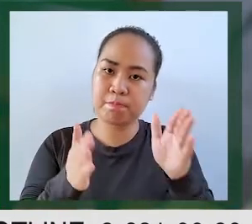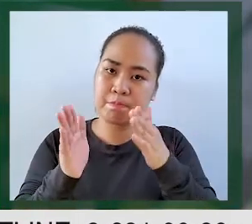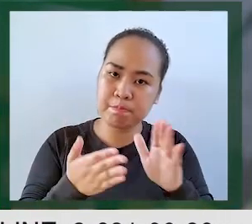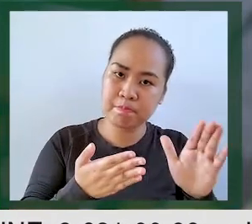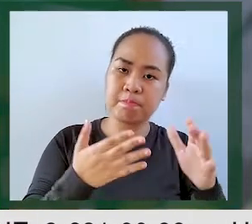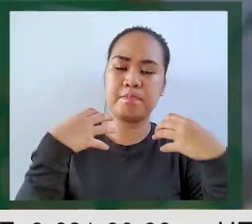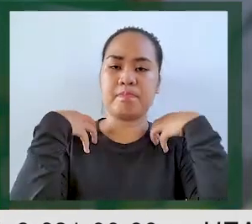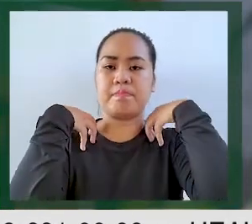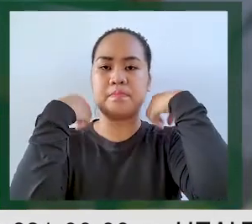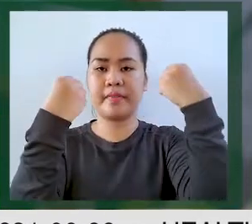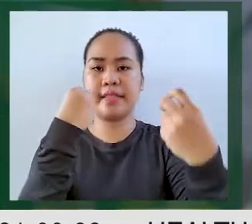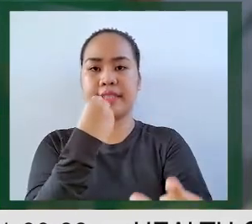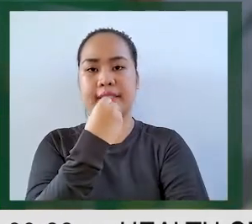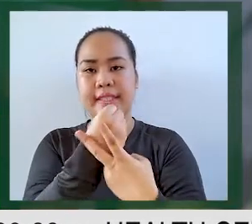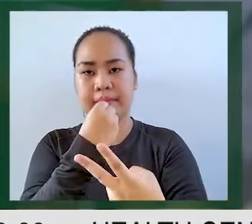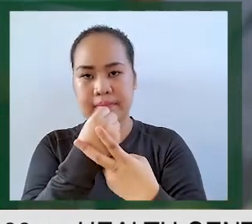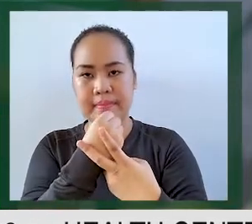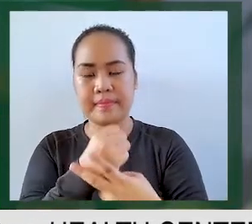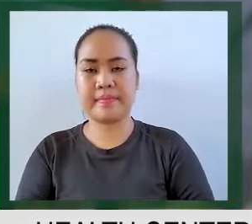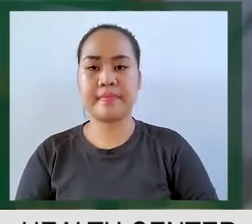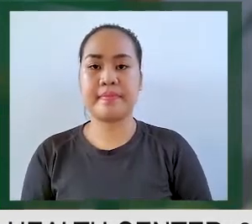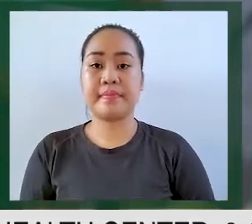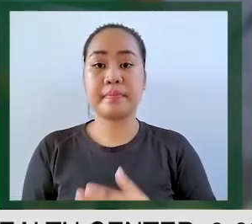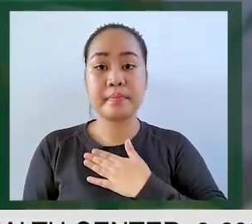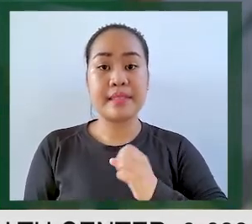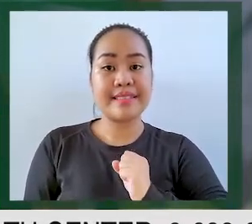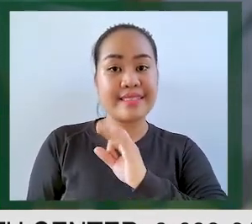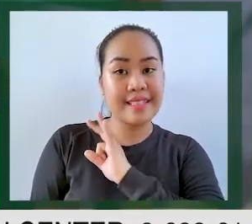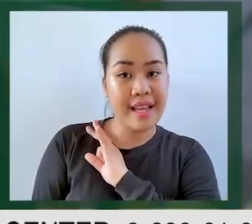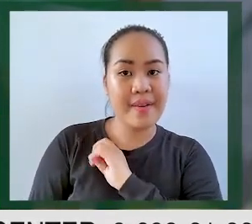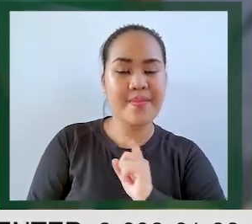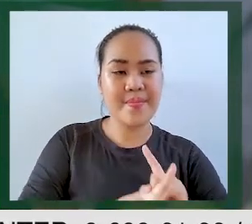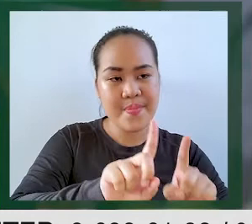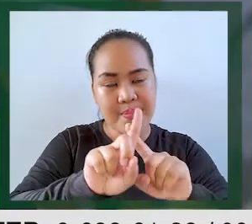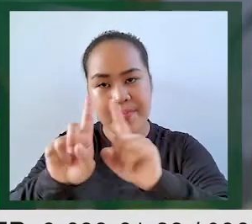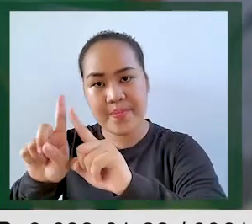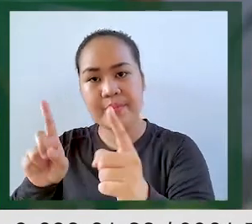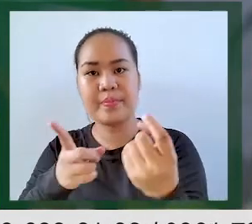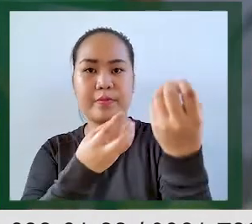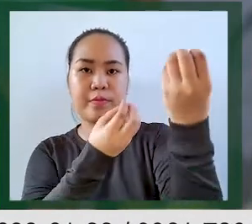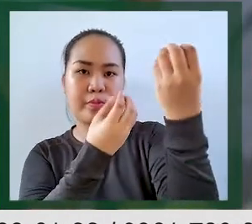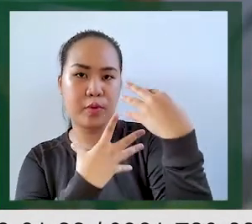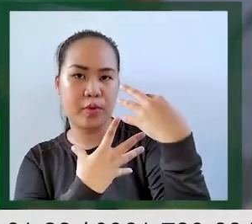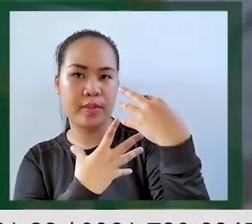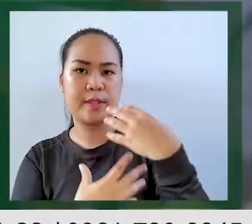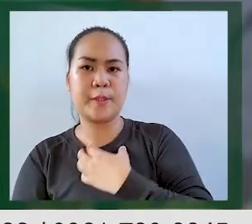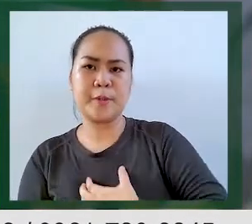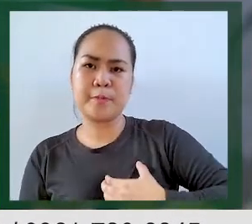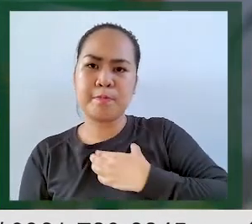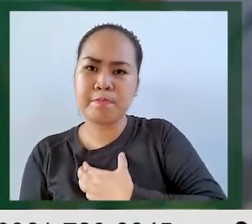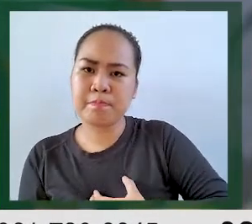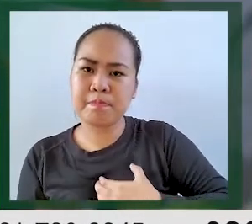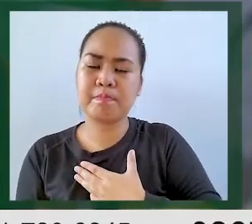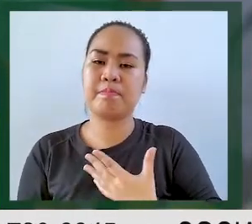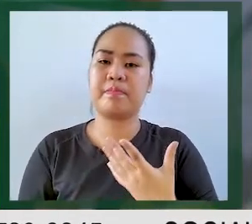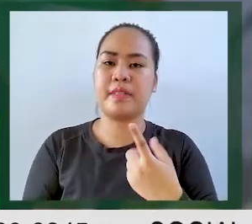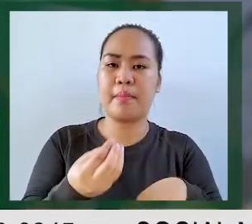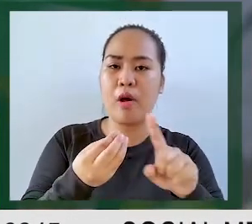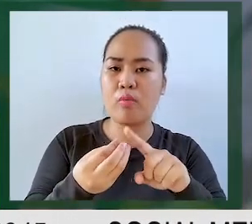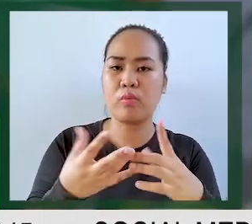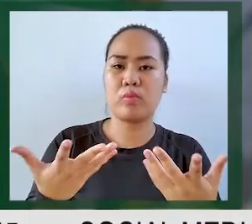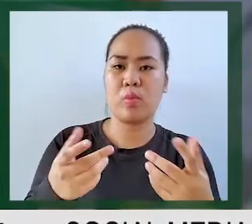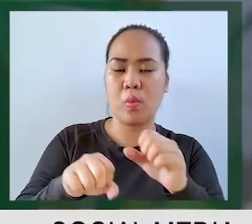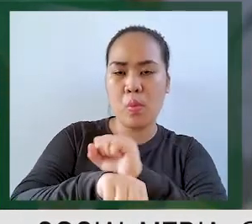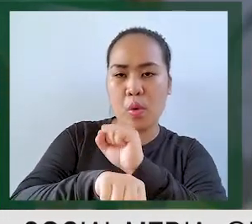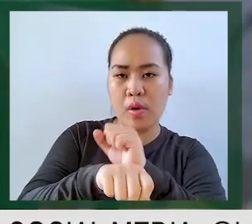inyong workplace, okay lamang po, no? Hindi ako nagko-complain, ha, na pinararating nyo sa amin, no? Pero